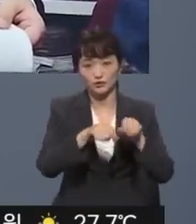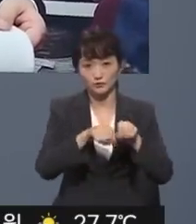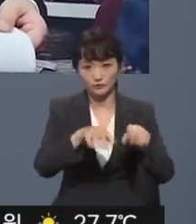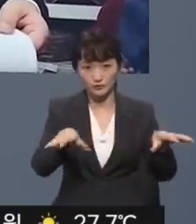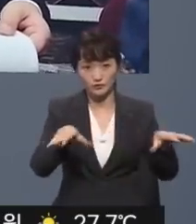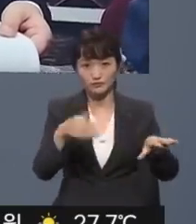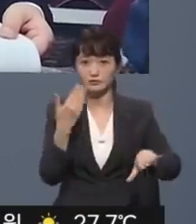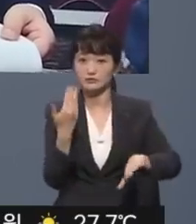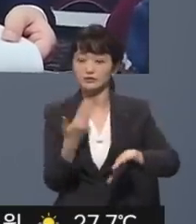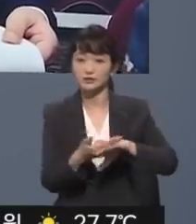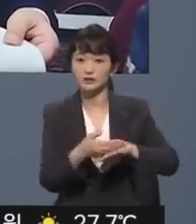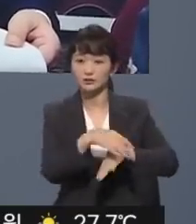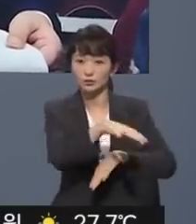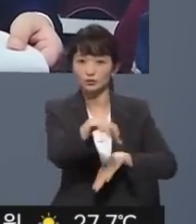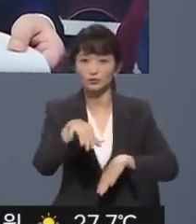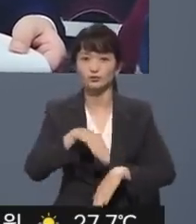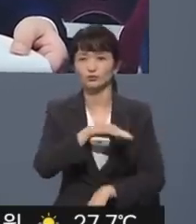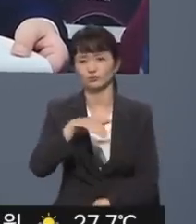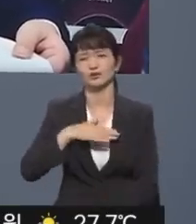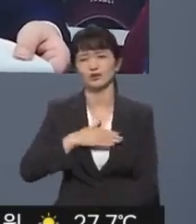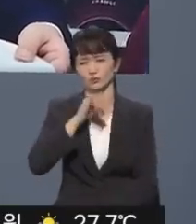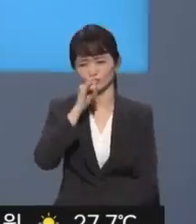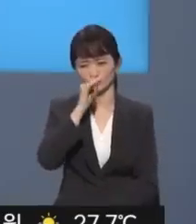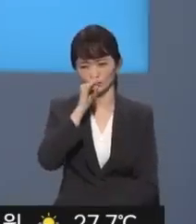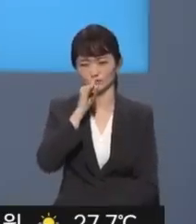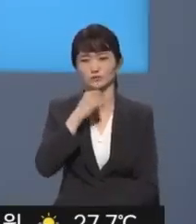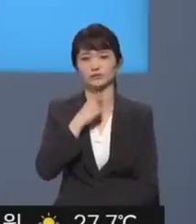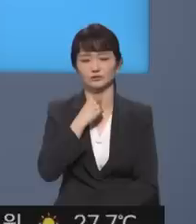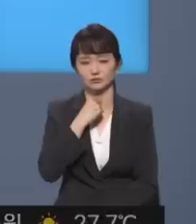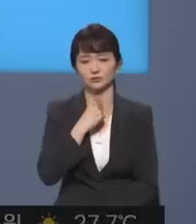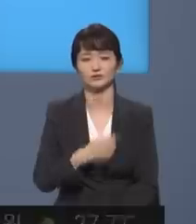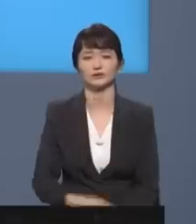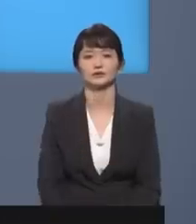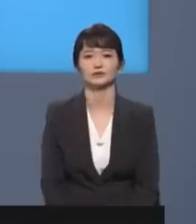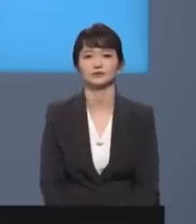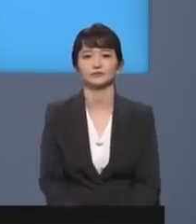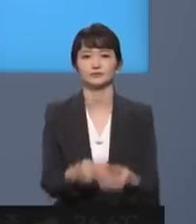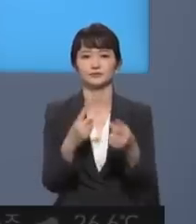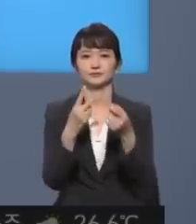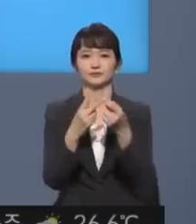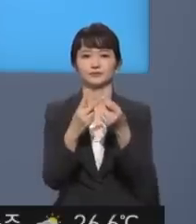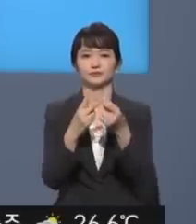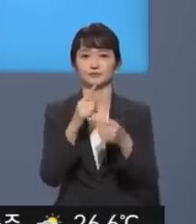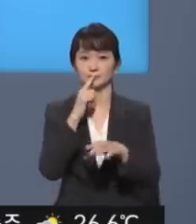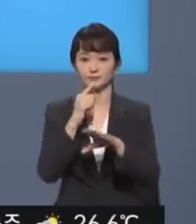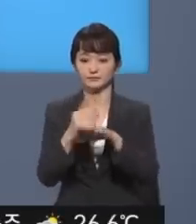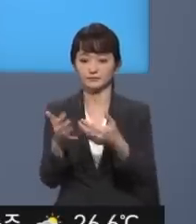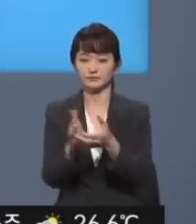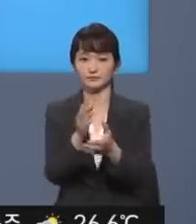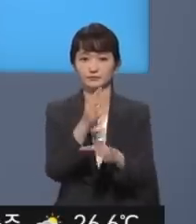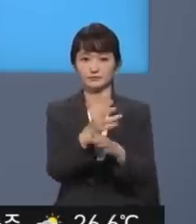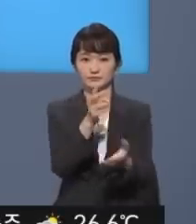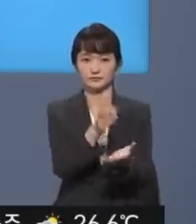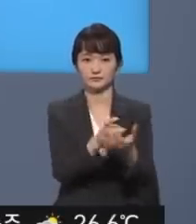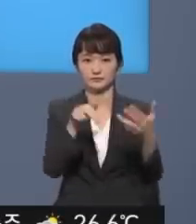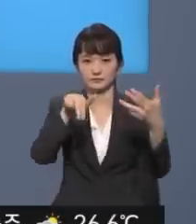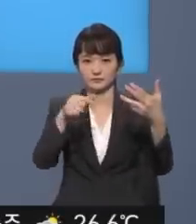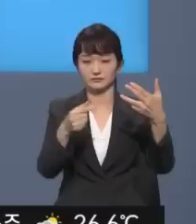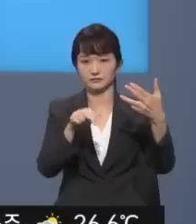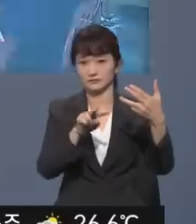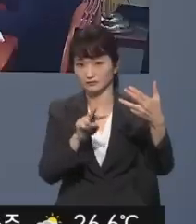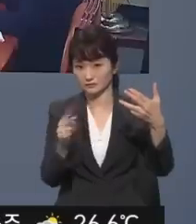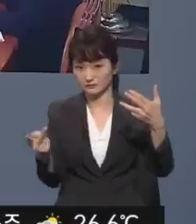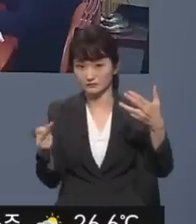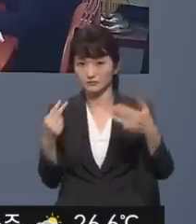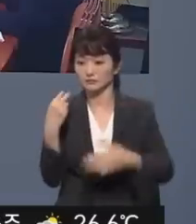그 다른 경로 저희도 좀 먼저 알고 싶네요 두번째 보시죠 민주당 당원 80조 개정